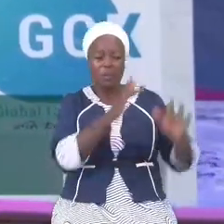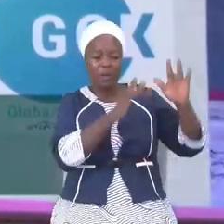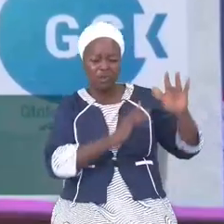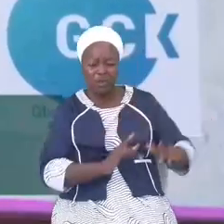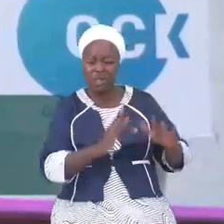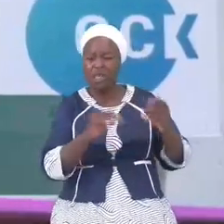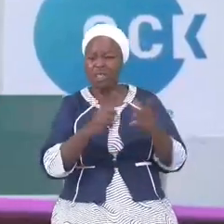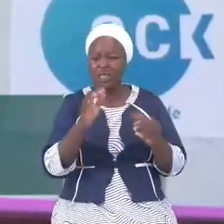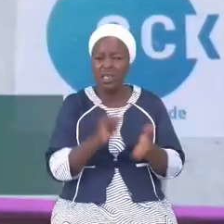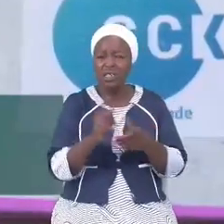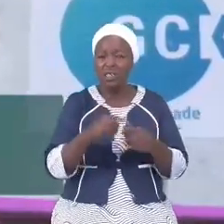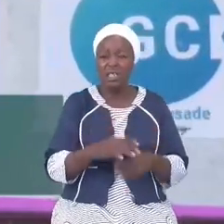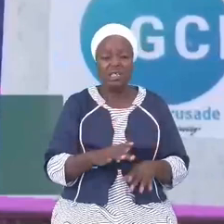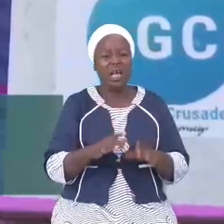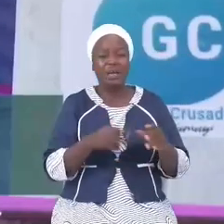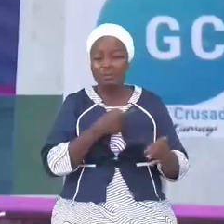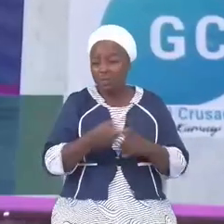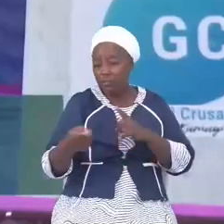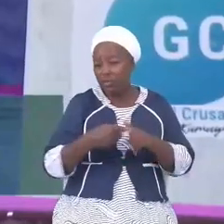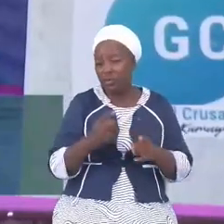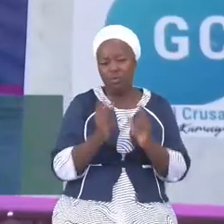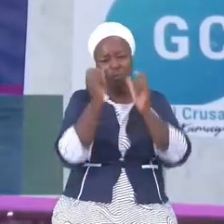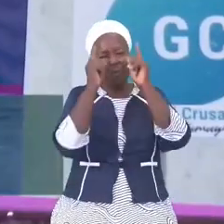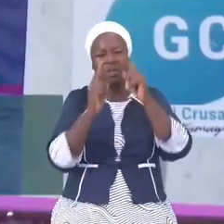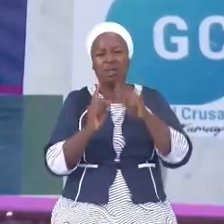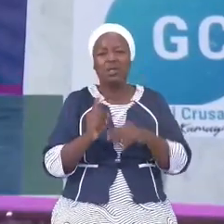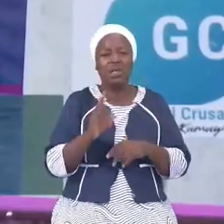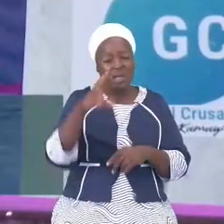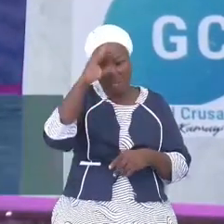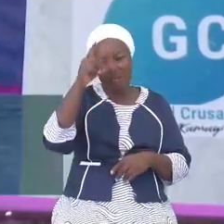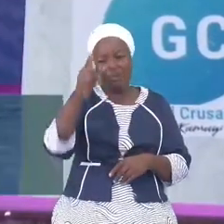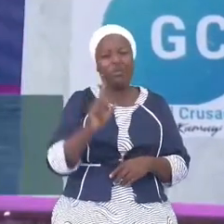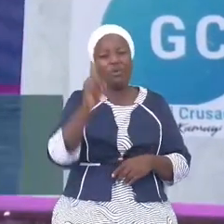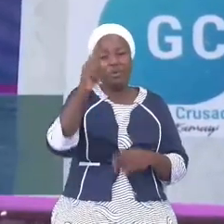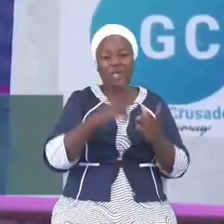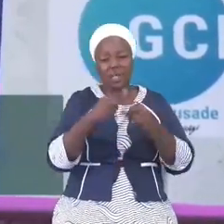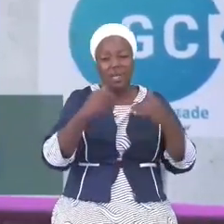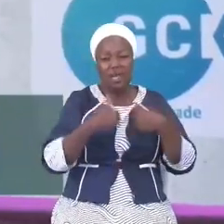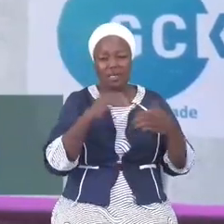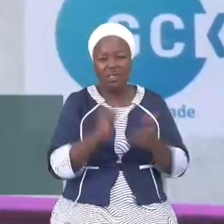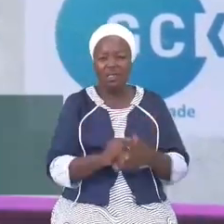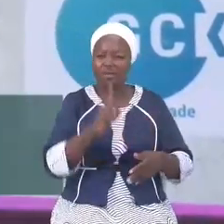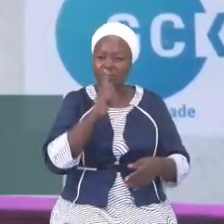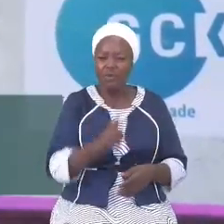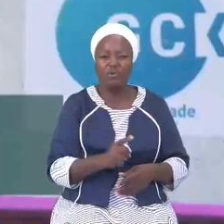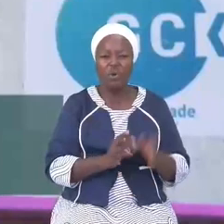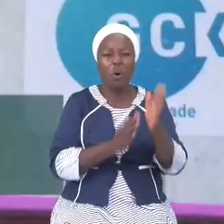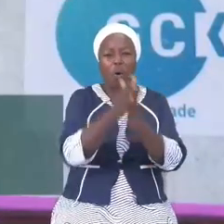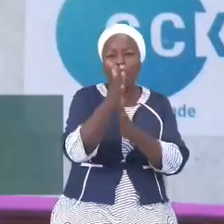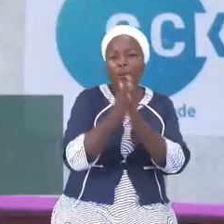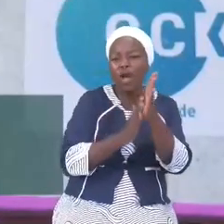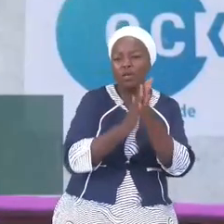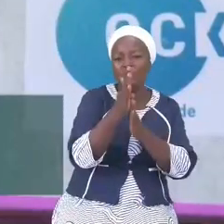réveillé. L'a réveillé et il avait donc la passion fervente dans la prière. La passion